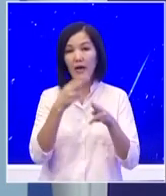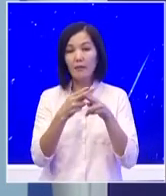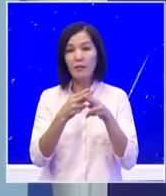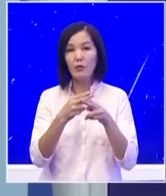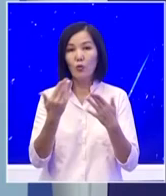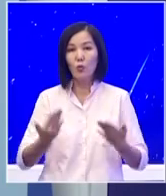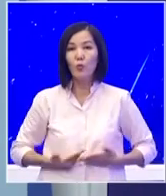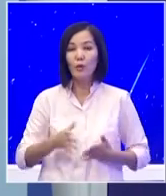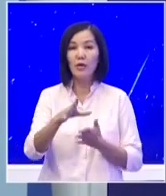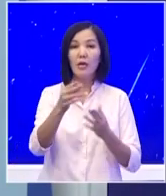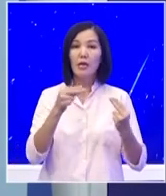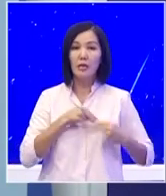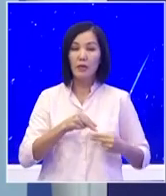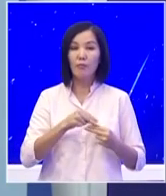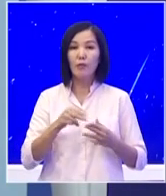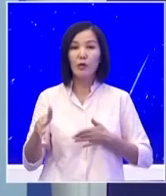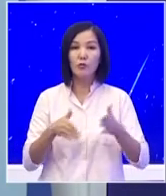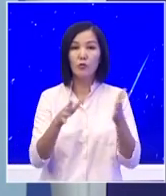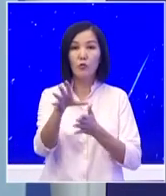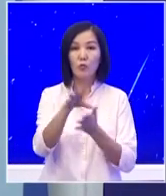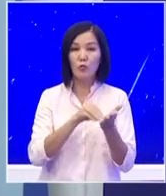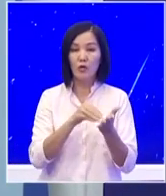жолы, еңбек жолы өнеге үлгі.